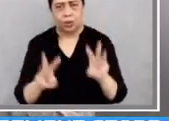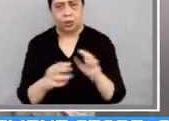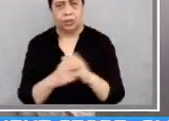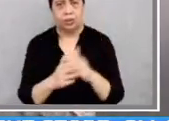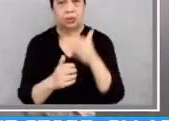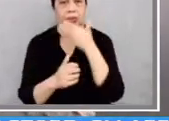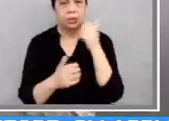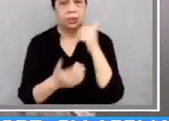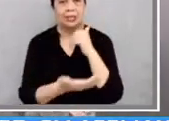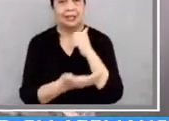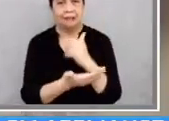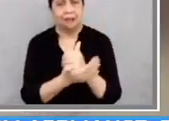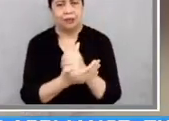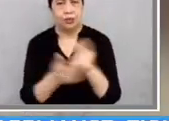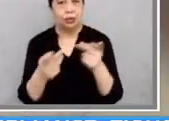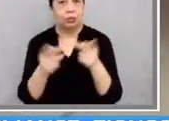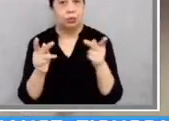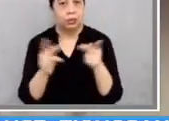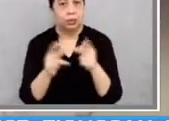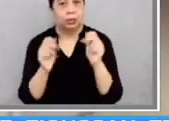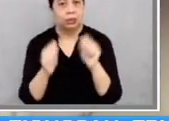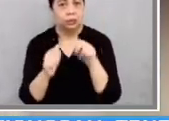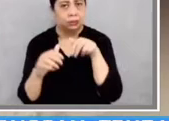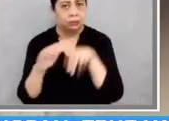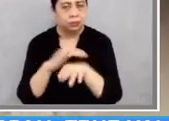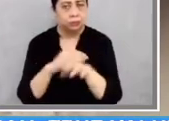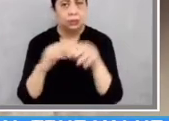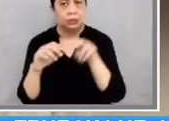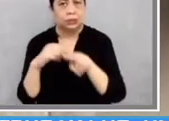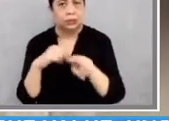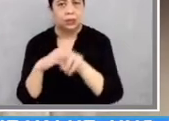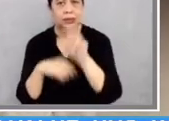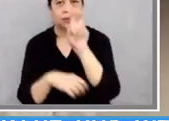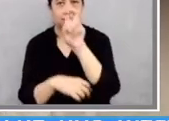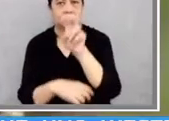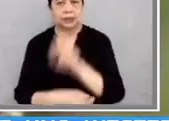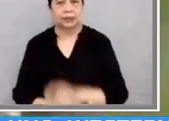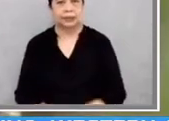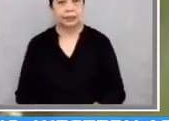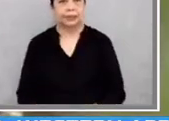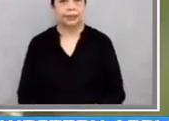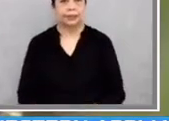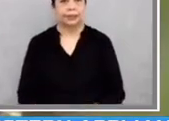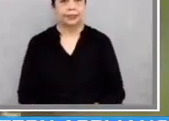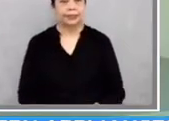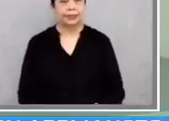iwasan daw ang mga lugar na posibleng pagsuotan ng mga ahas.